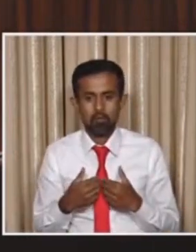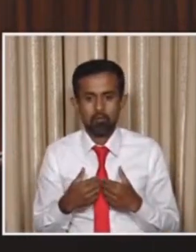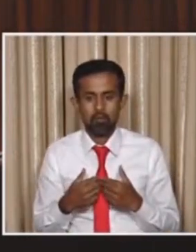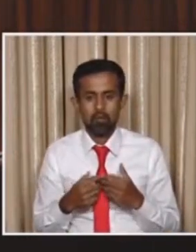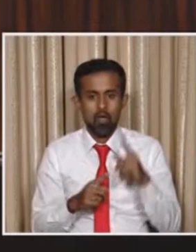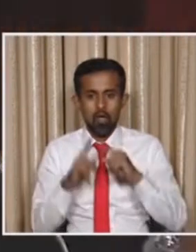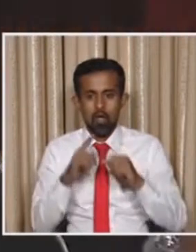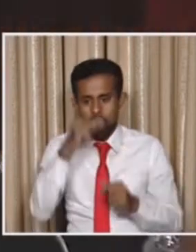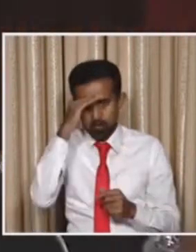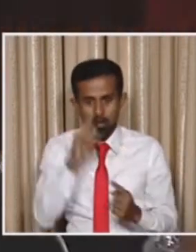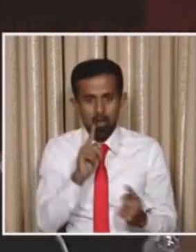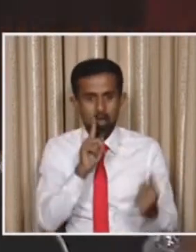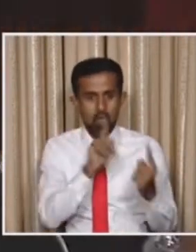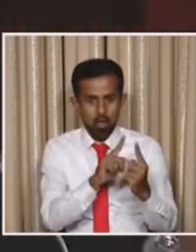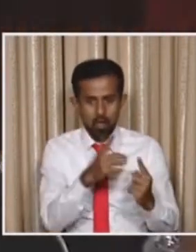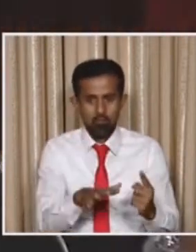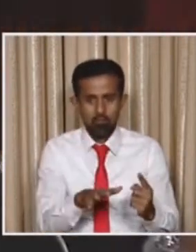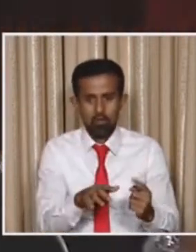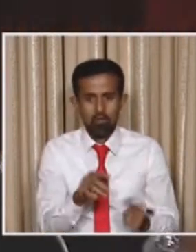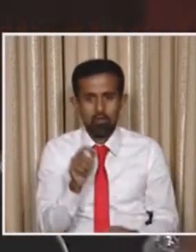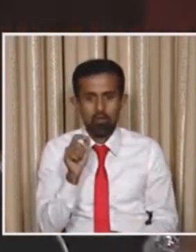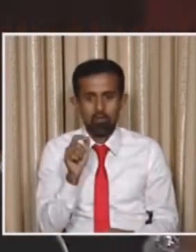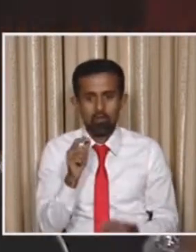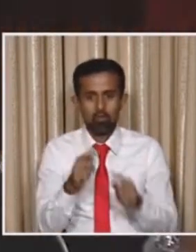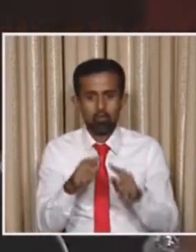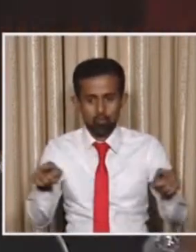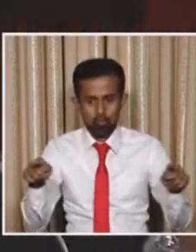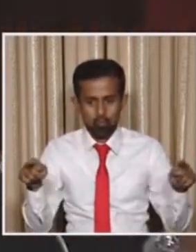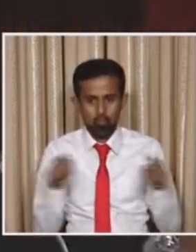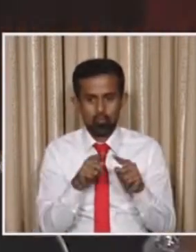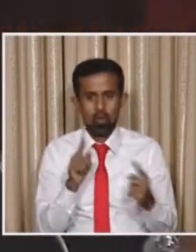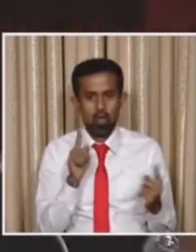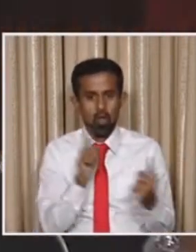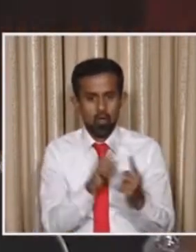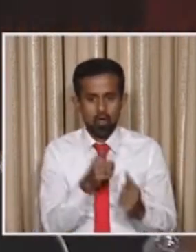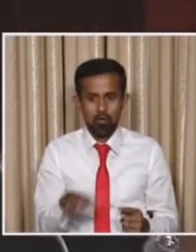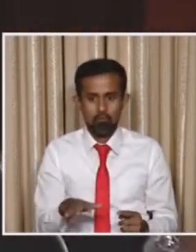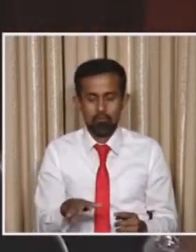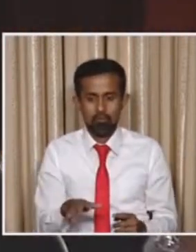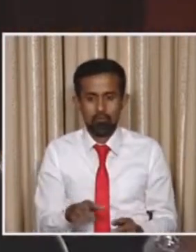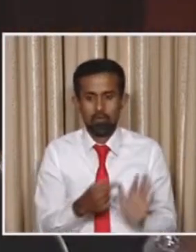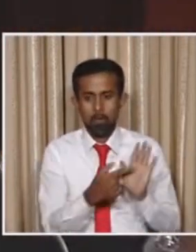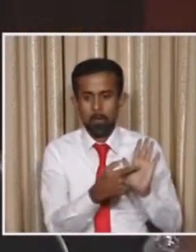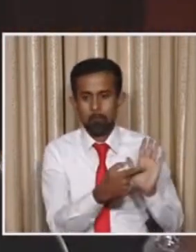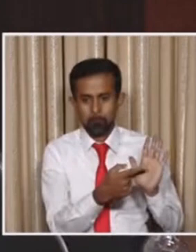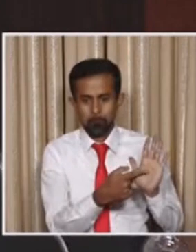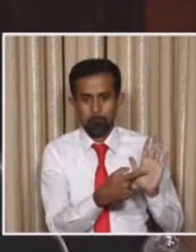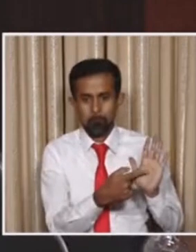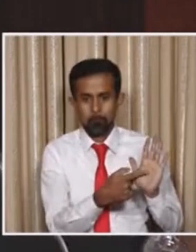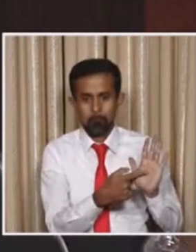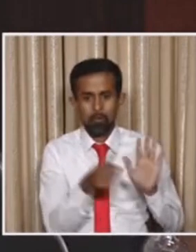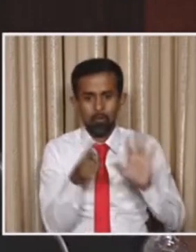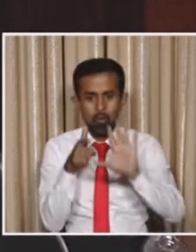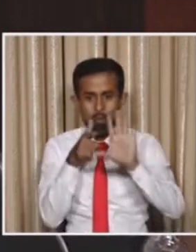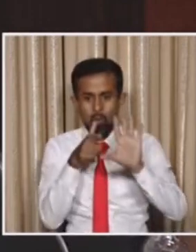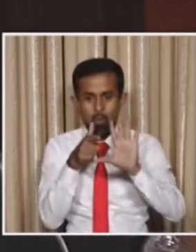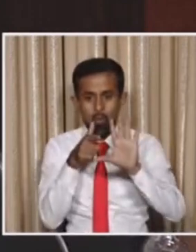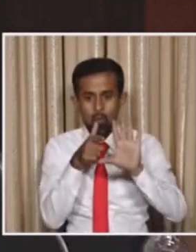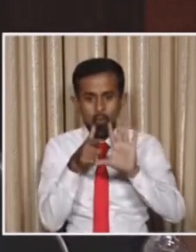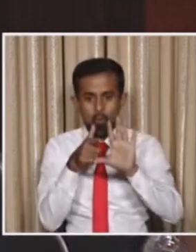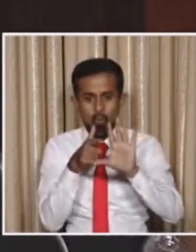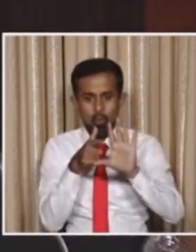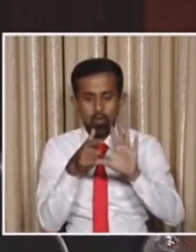කතානායකතුමා හම්බුණා. ඔහුගේ චේම්බර් එකේ අපි ඔහුට පෙන්නුවා වීඩියෝ ටේප් එක.